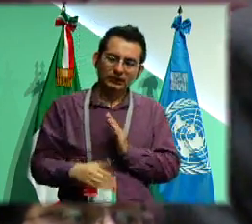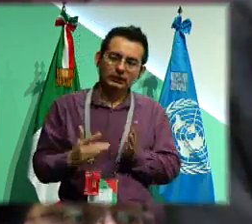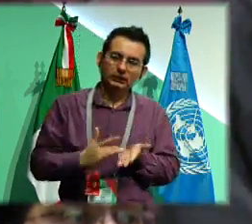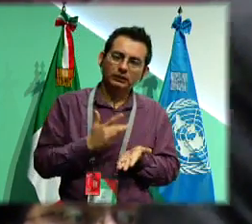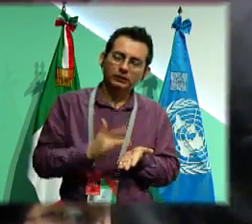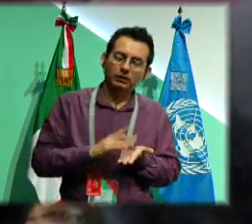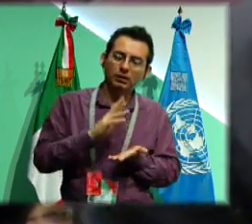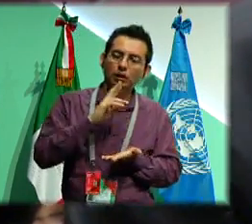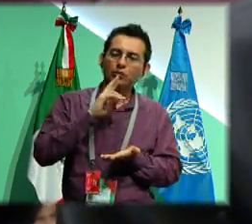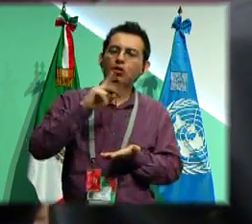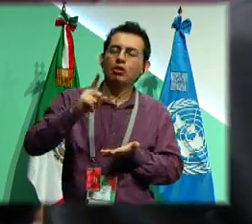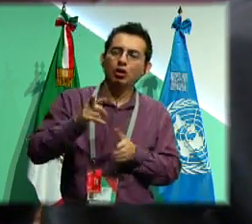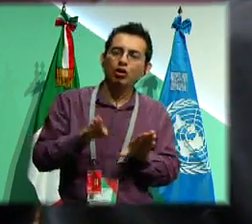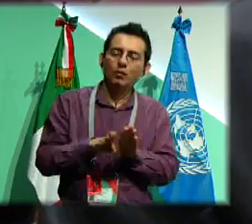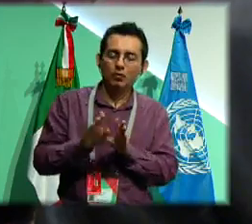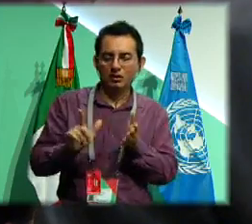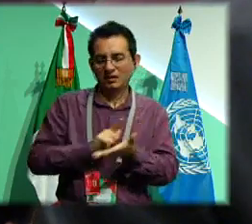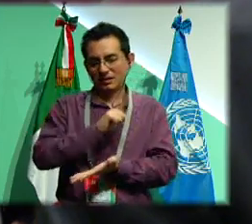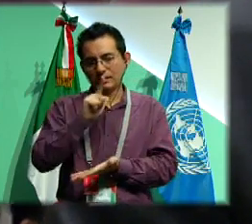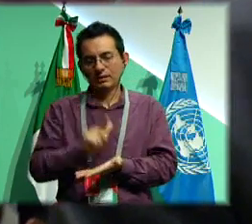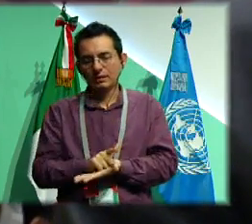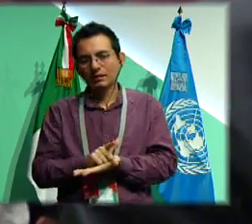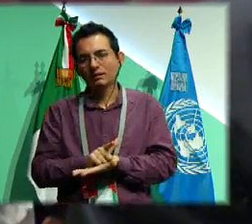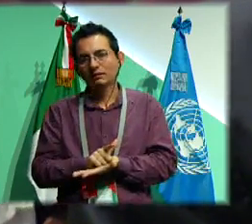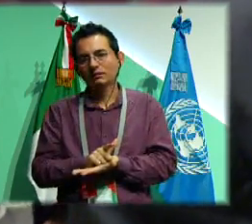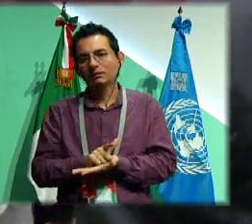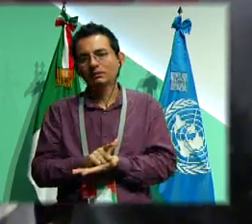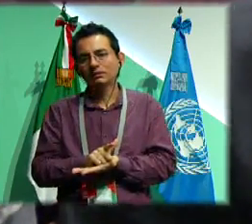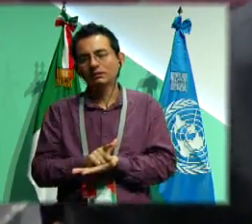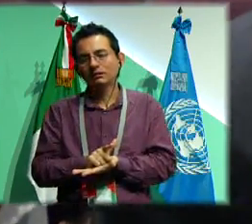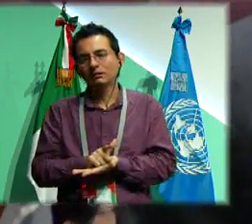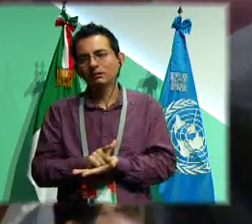la révision de la croissance africaine?